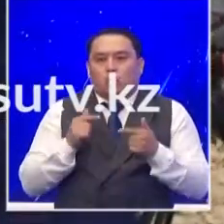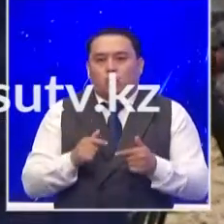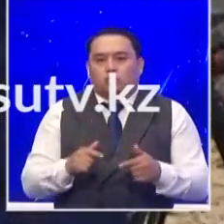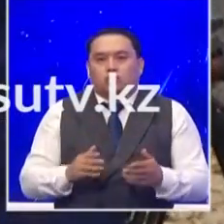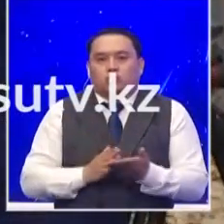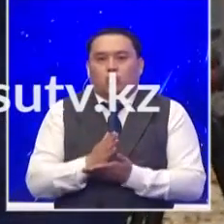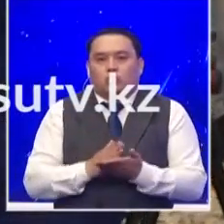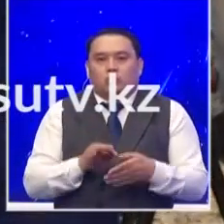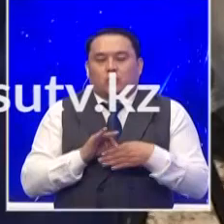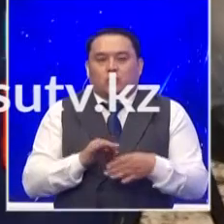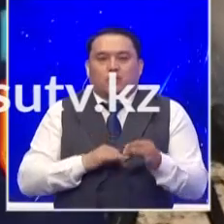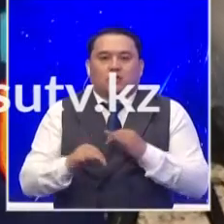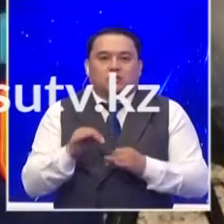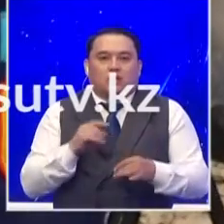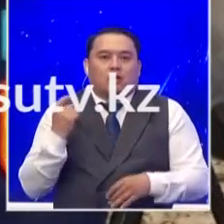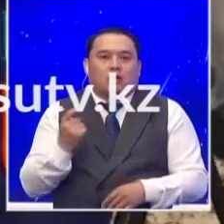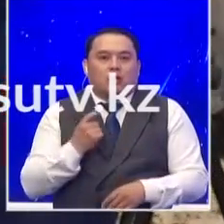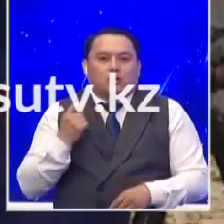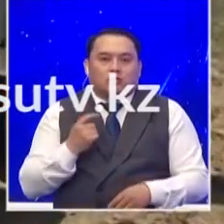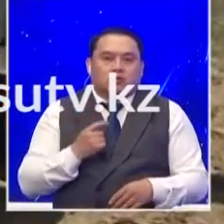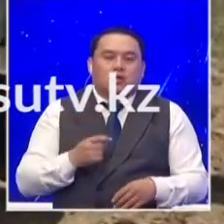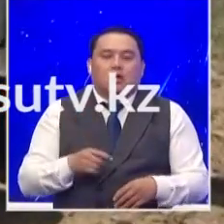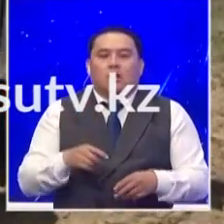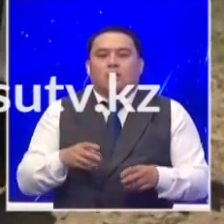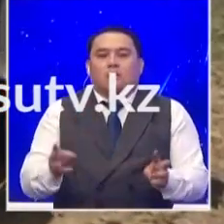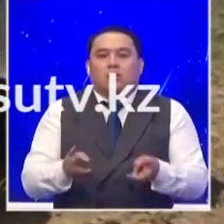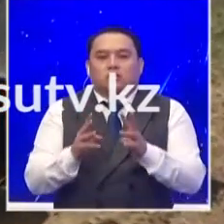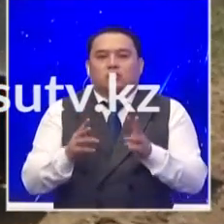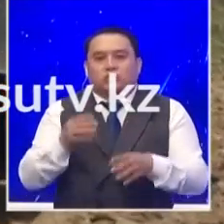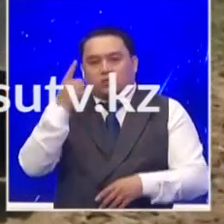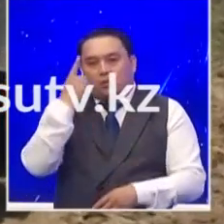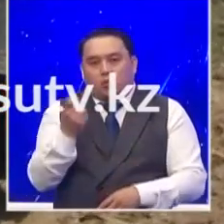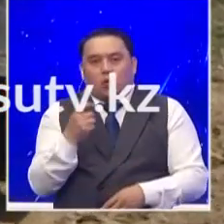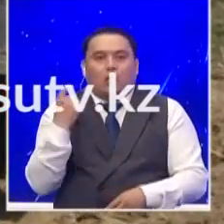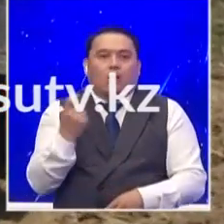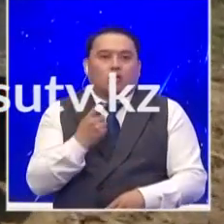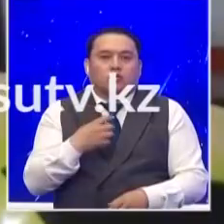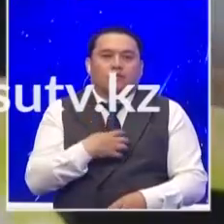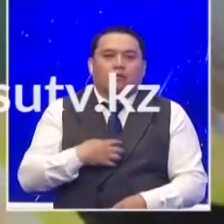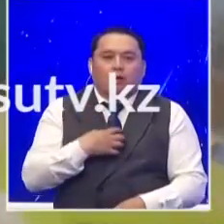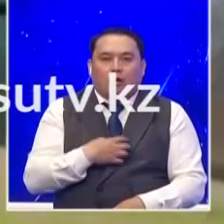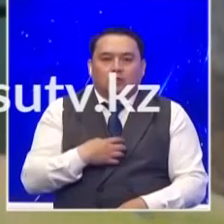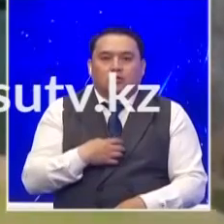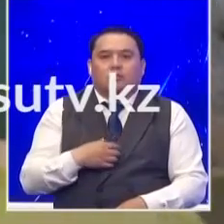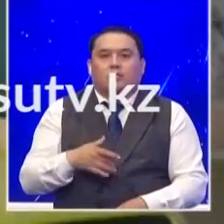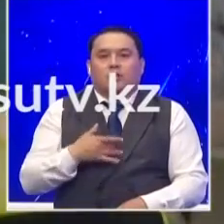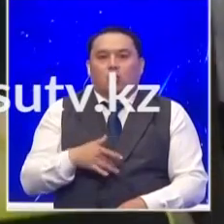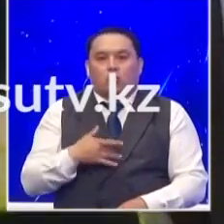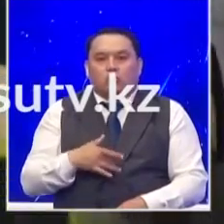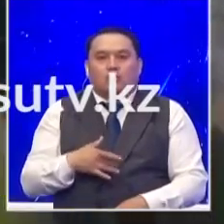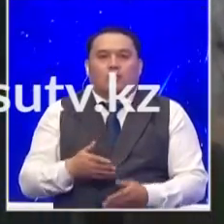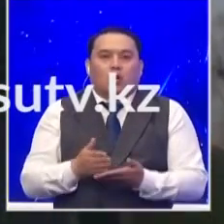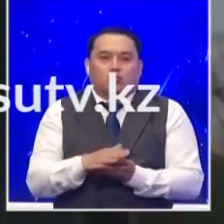противопожарной службы проводят беседы с фермерами региона. Братмейстеры напомнили земледелам о важности минерализованной